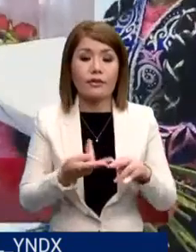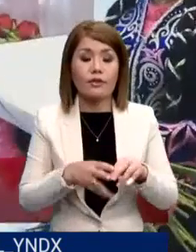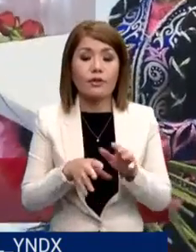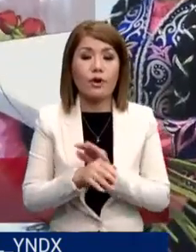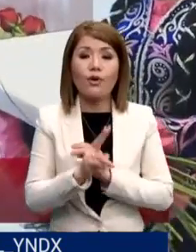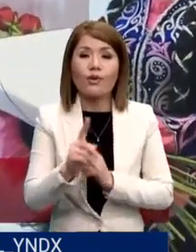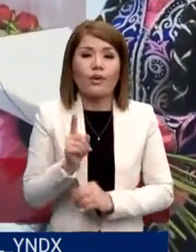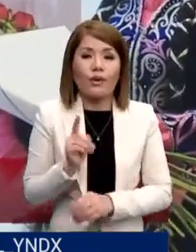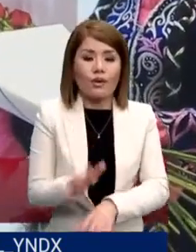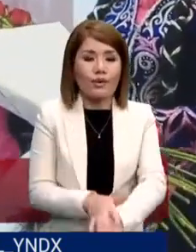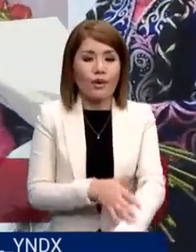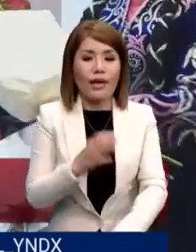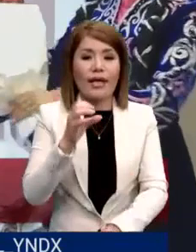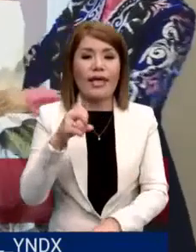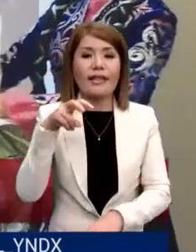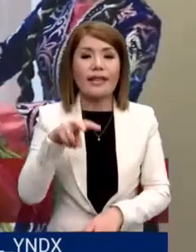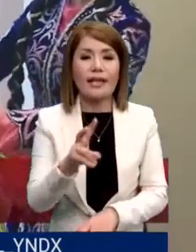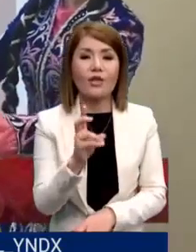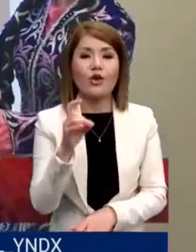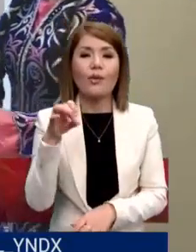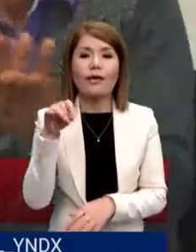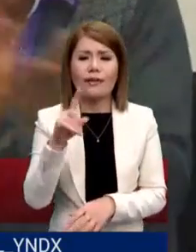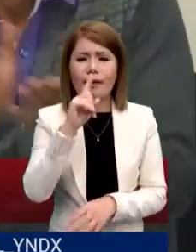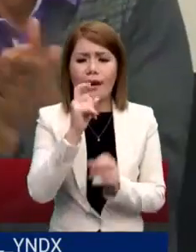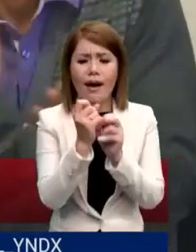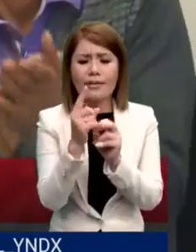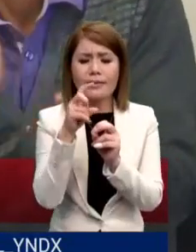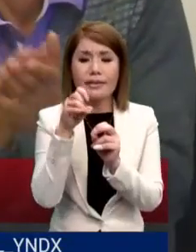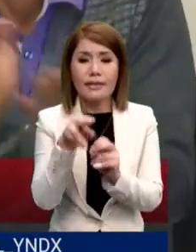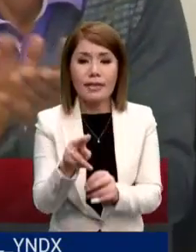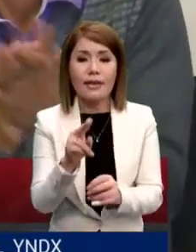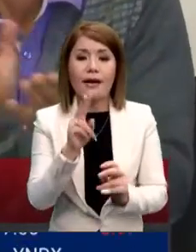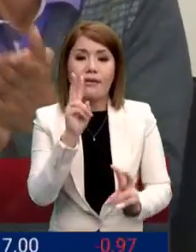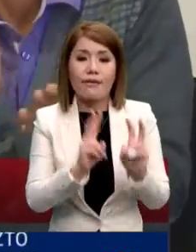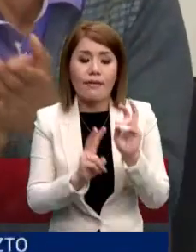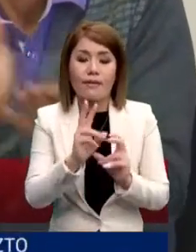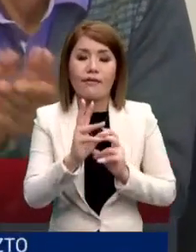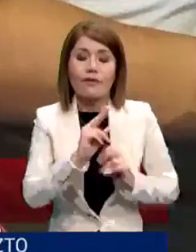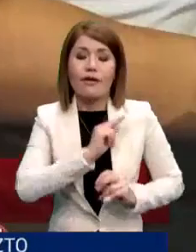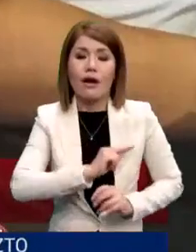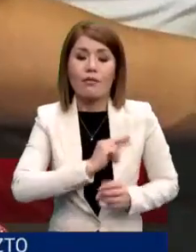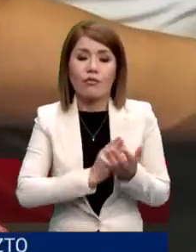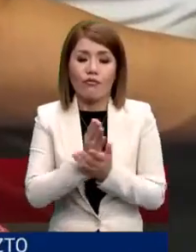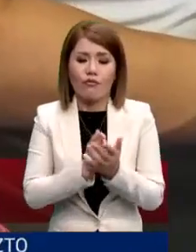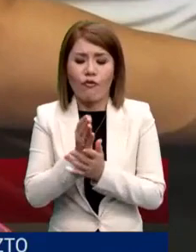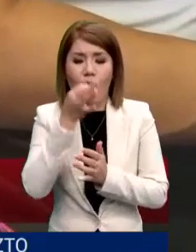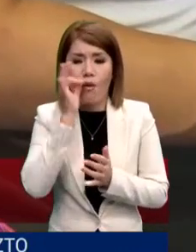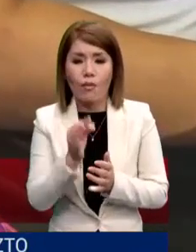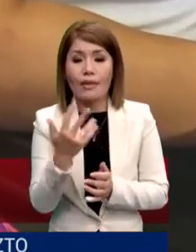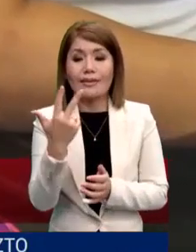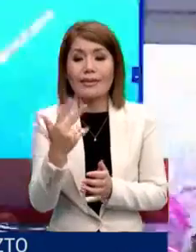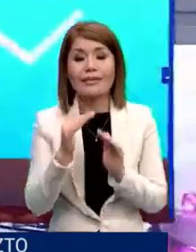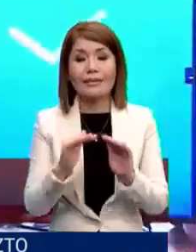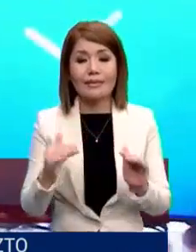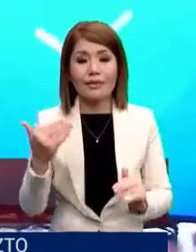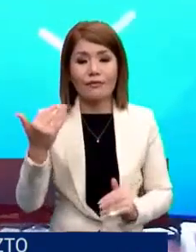ұзақ күткендердің арасында Еділ Нұрманат та бар. Еділ 11 жылдан бері Қазақмыс корпорациясында талмай еңбек етіп келеді. Бүгінде ол 3 баланың